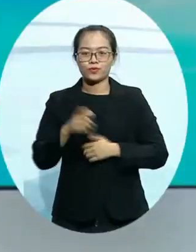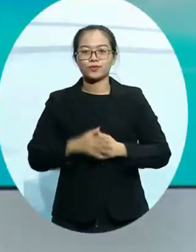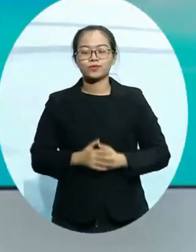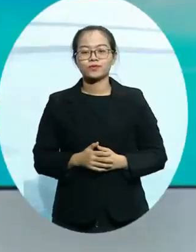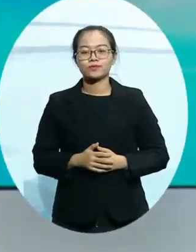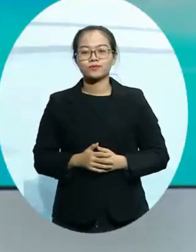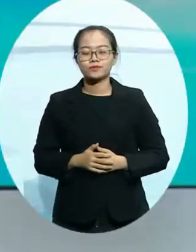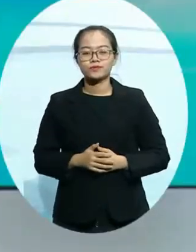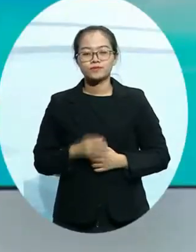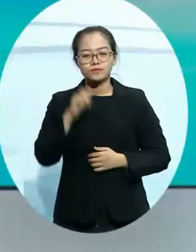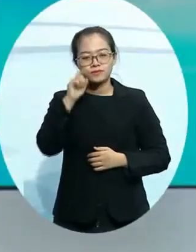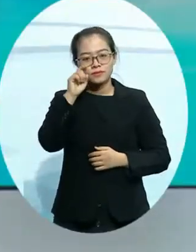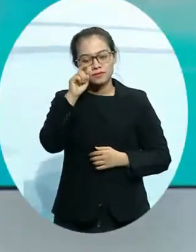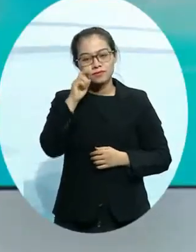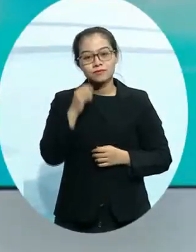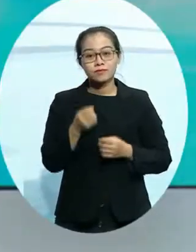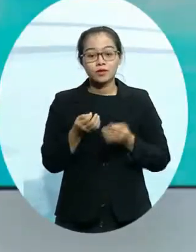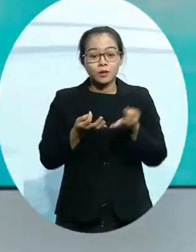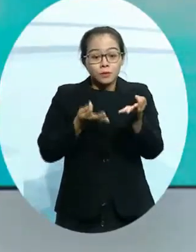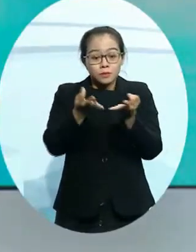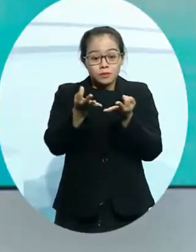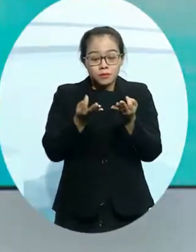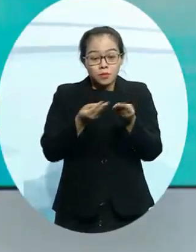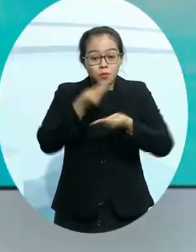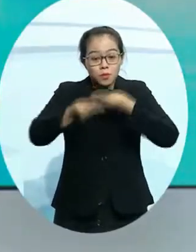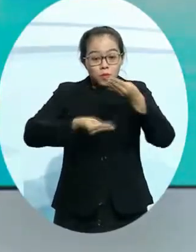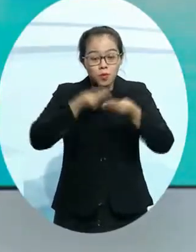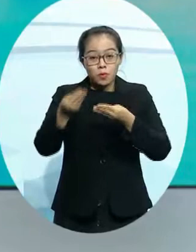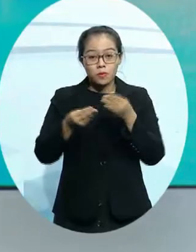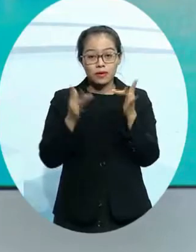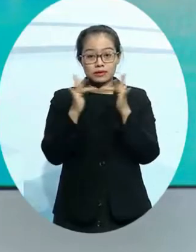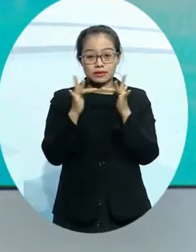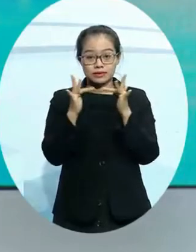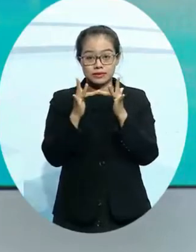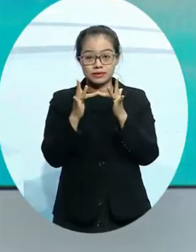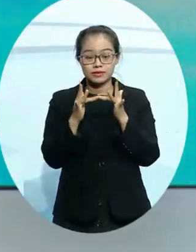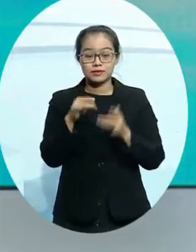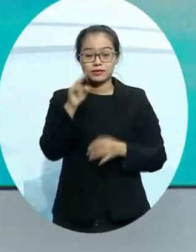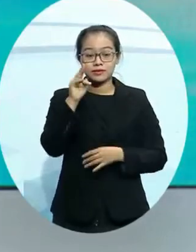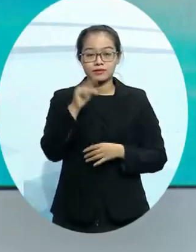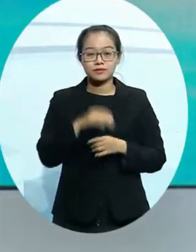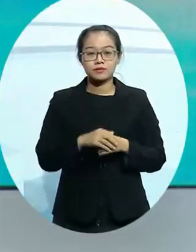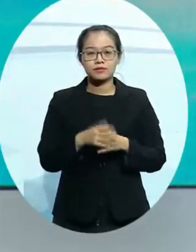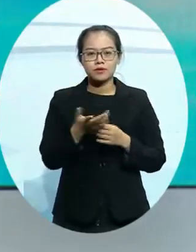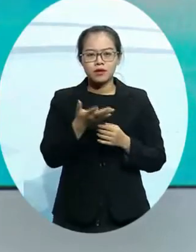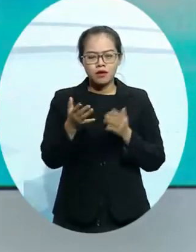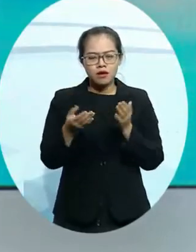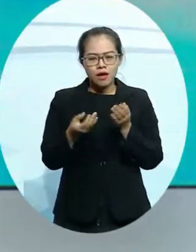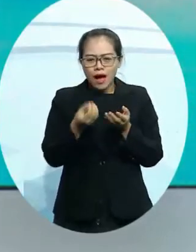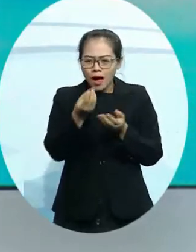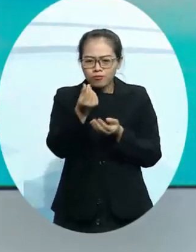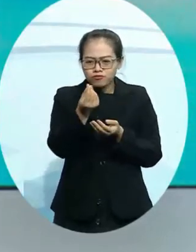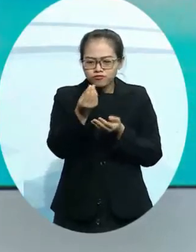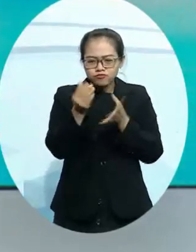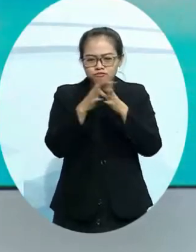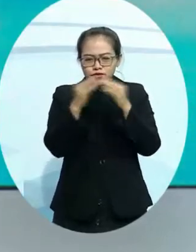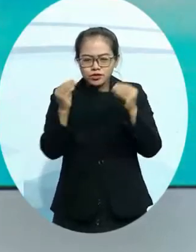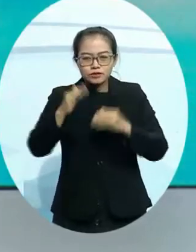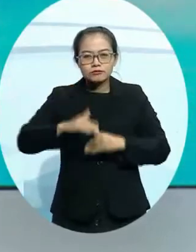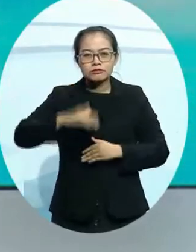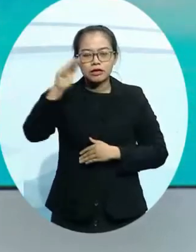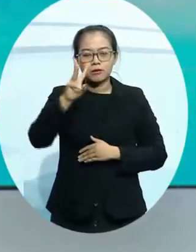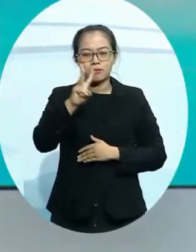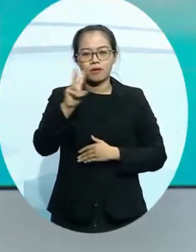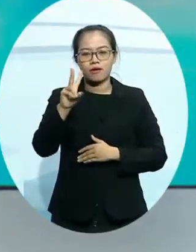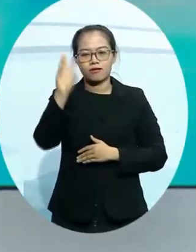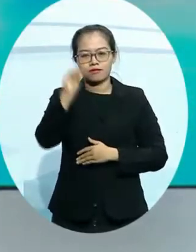Tại các sàn thương mại điện tử, các mặt hàng chăm sóc sức khỏe đã tăng 32% lượng truy cập so với cùng kỳ trước đó. Với sự phát triển mạnh mẽ